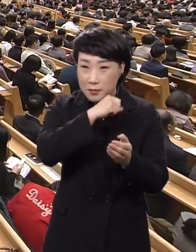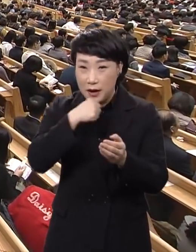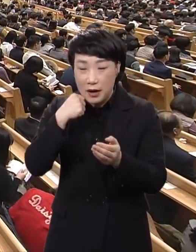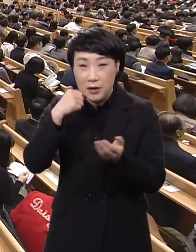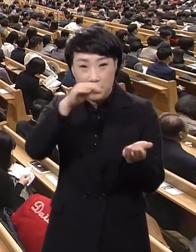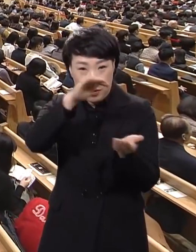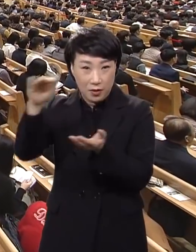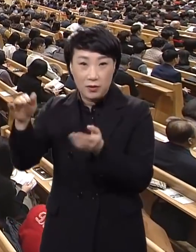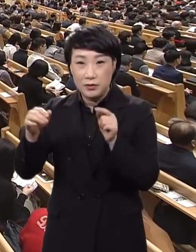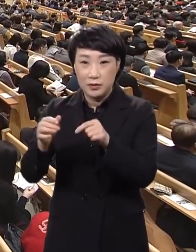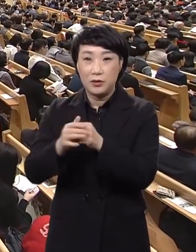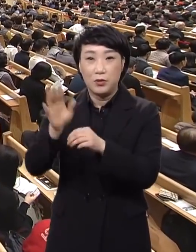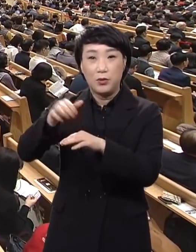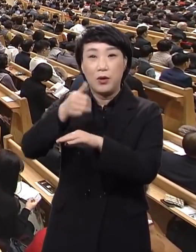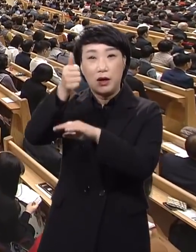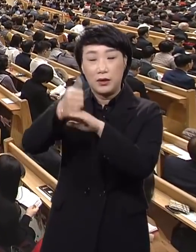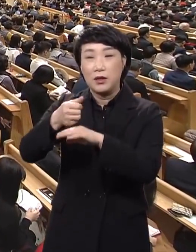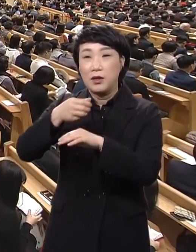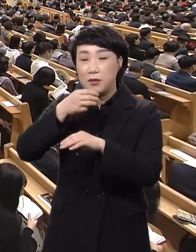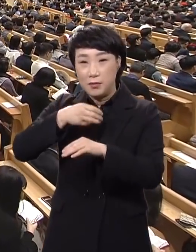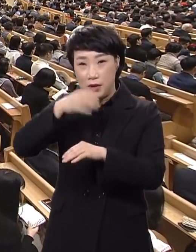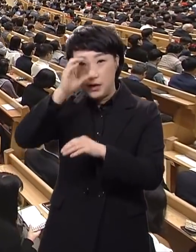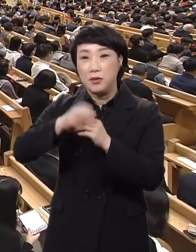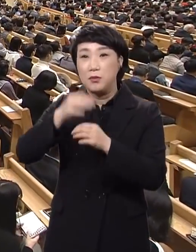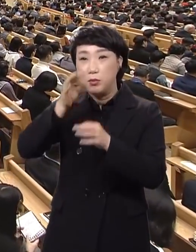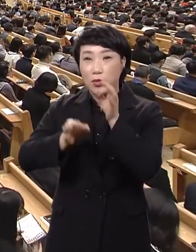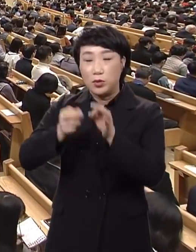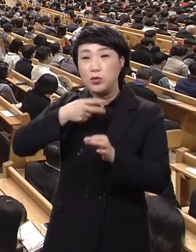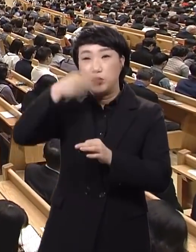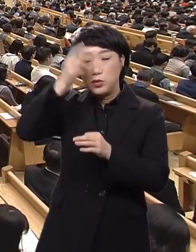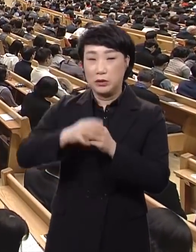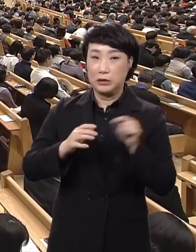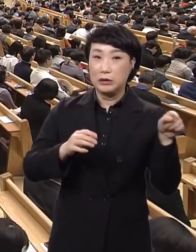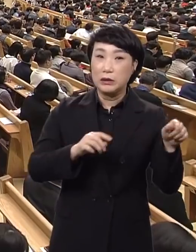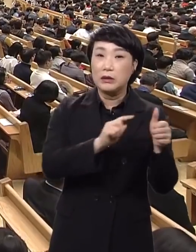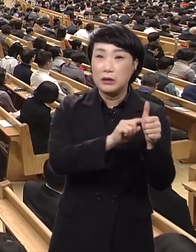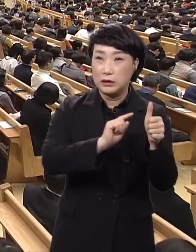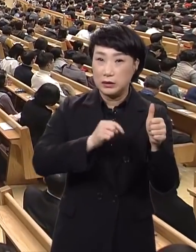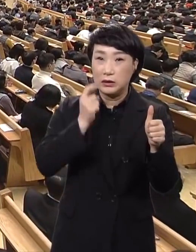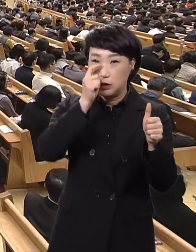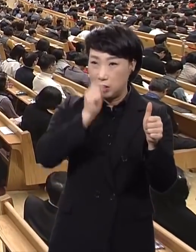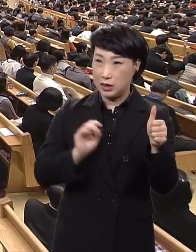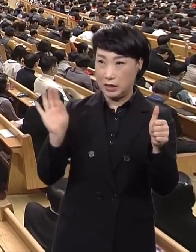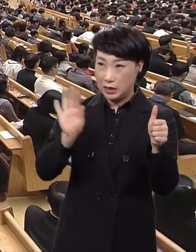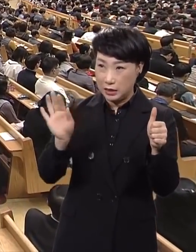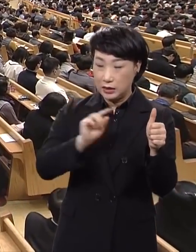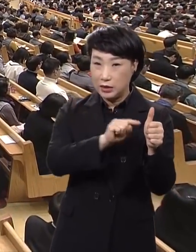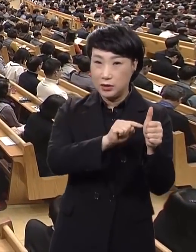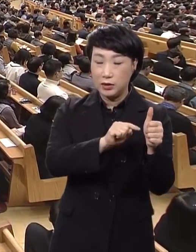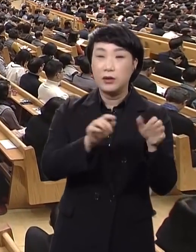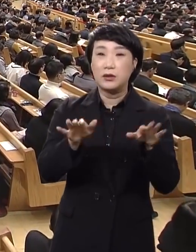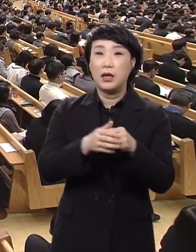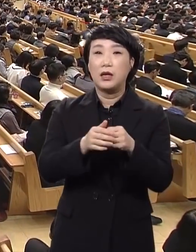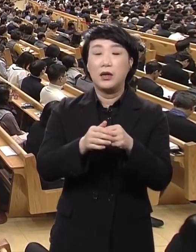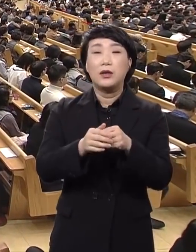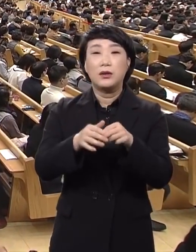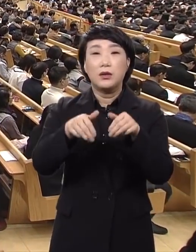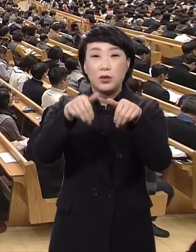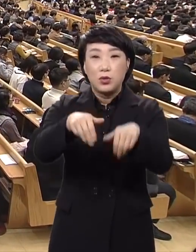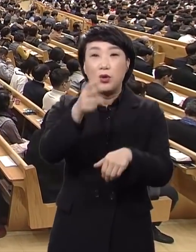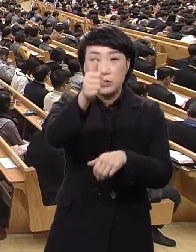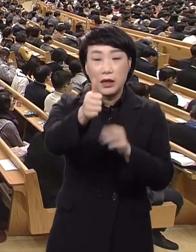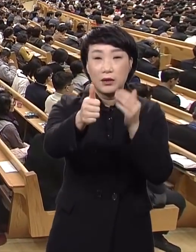마시는 포도주로 자기를 더럽히지 아니하리라 하고 자기를 더럽히지 않게 하기를 환관장에게